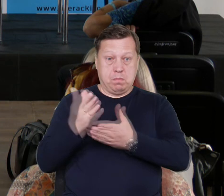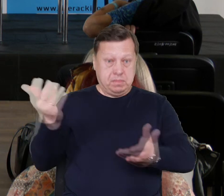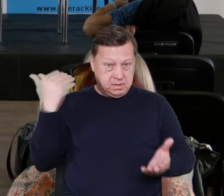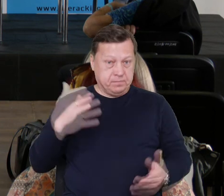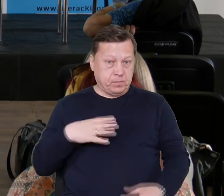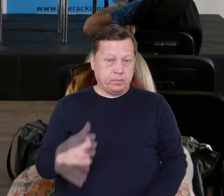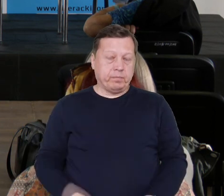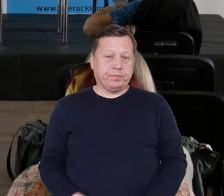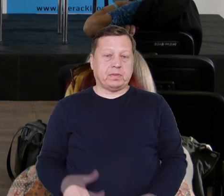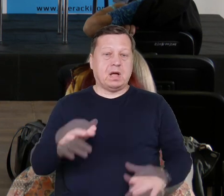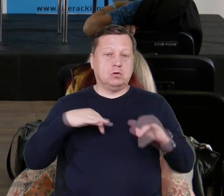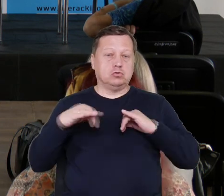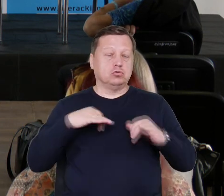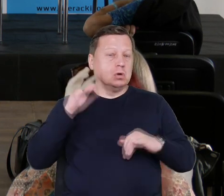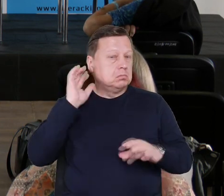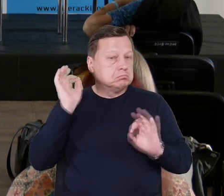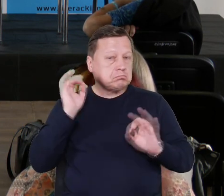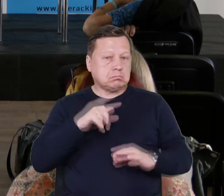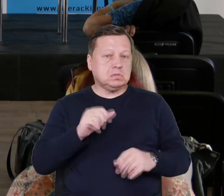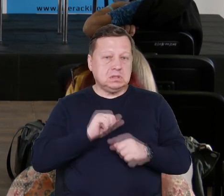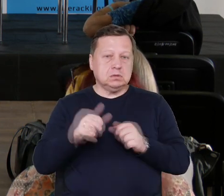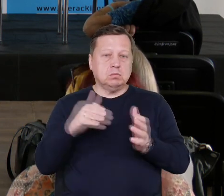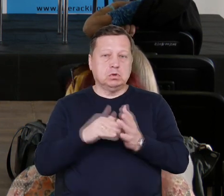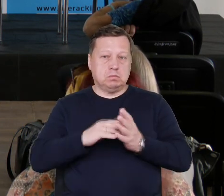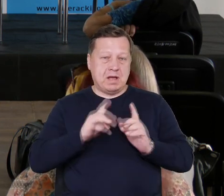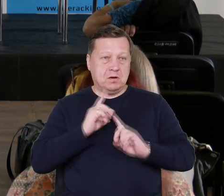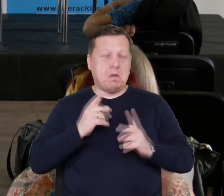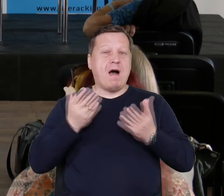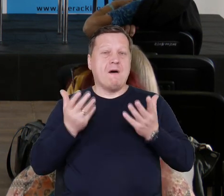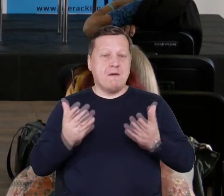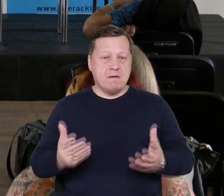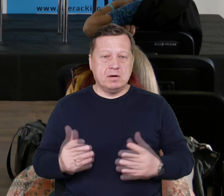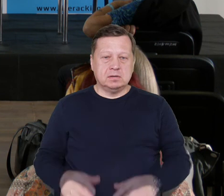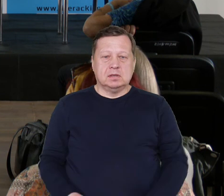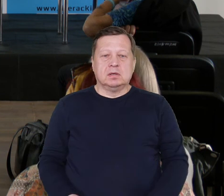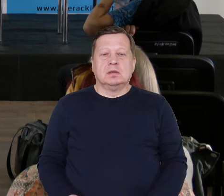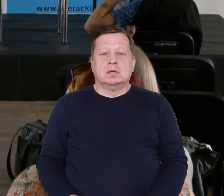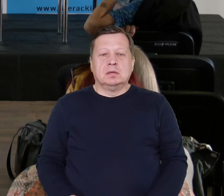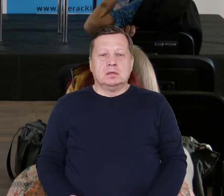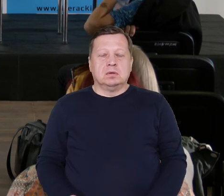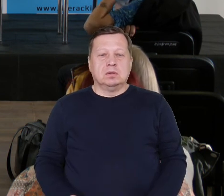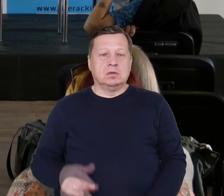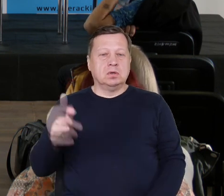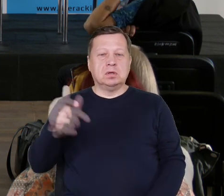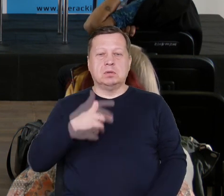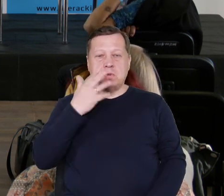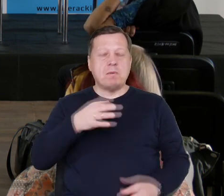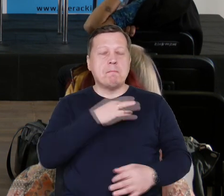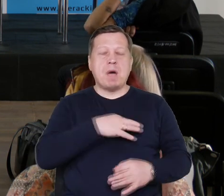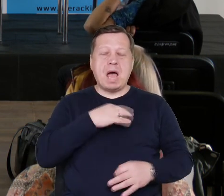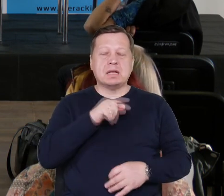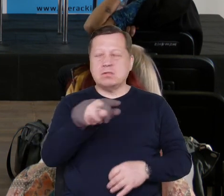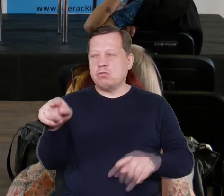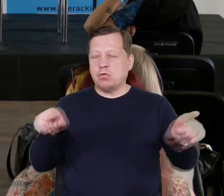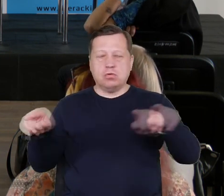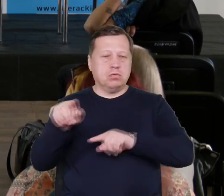że poszłam tak sygnał rządu coś jest jakaś potrzeba rozmowy tak no bo to musi być spod to musi być jak ty też ponad podziałami Pamiętajcie państwo